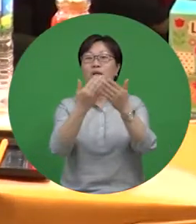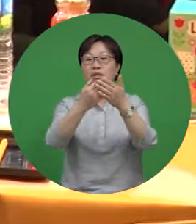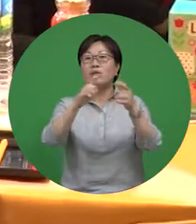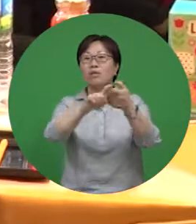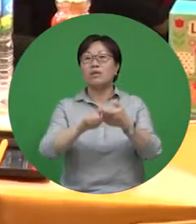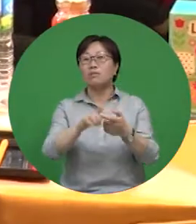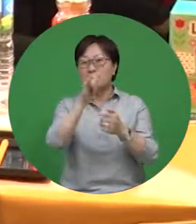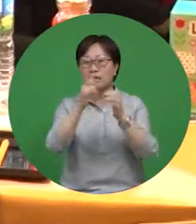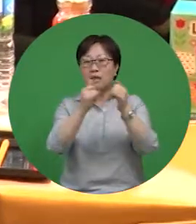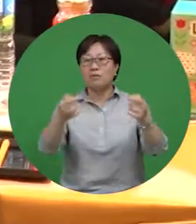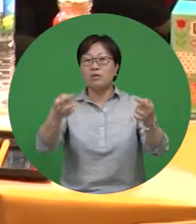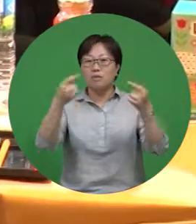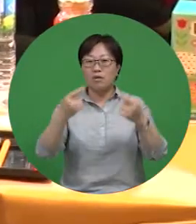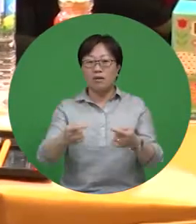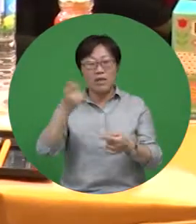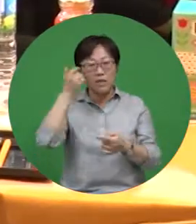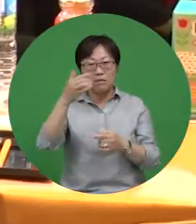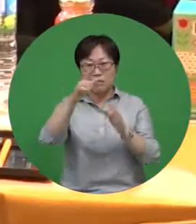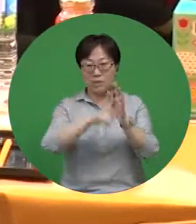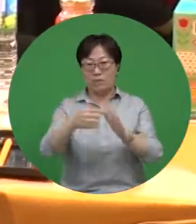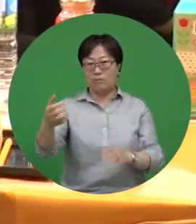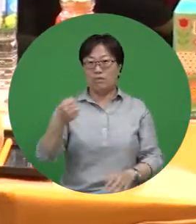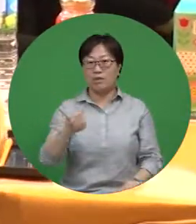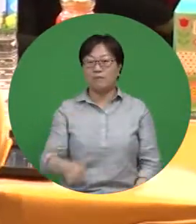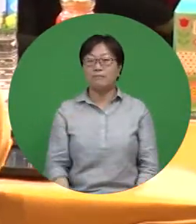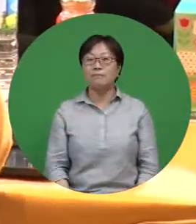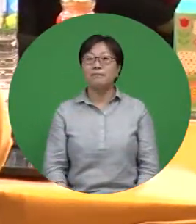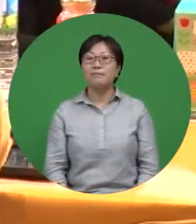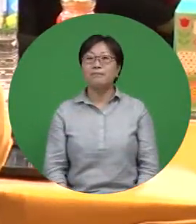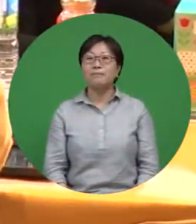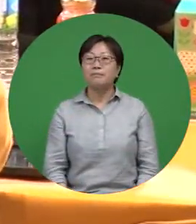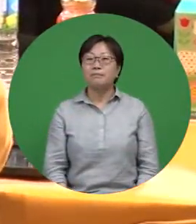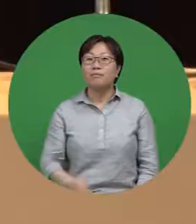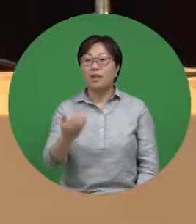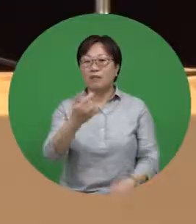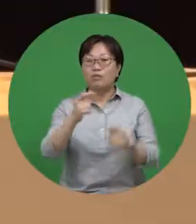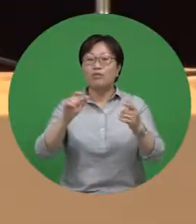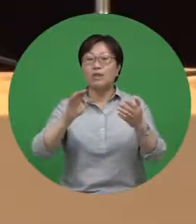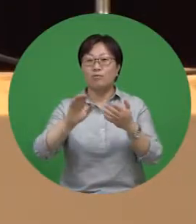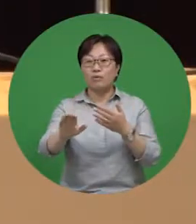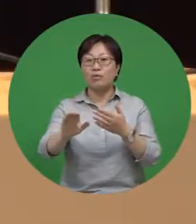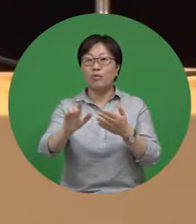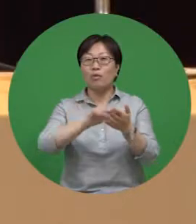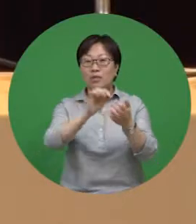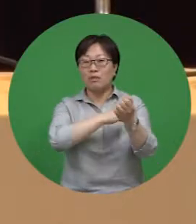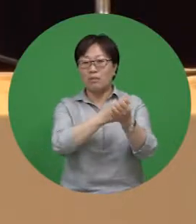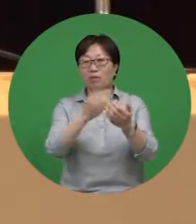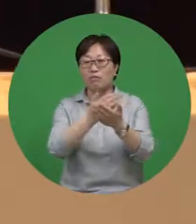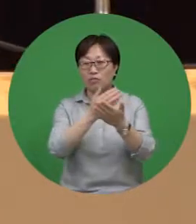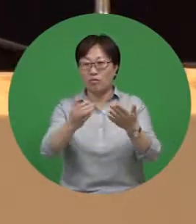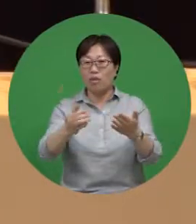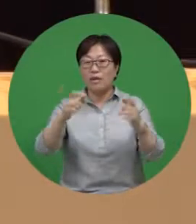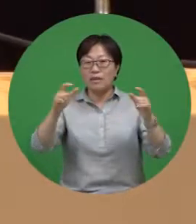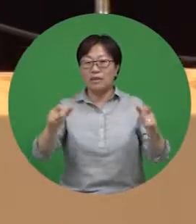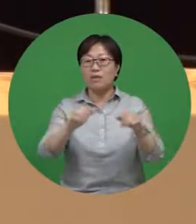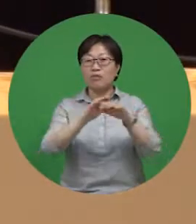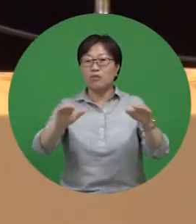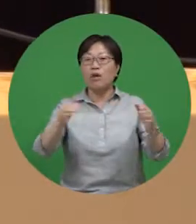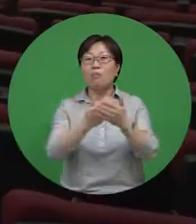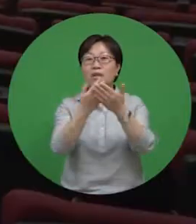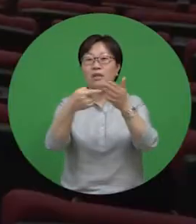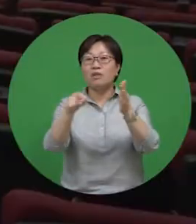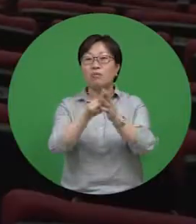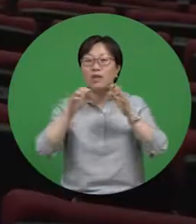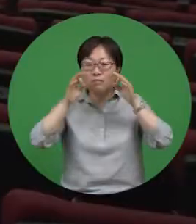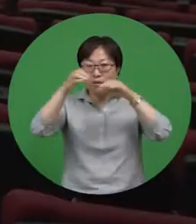발전에 관심 있는 사람들도 참석해 질문하는 시간도 가졌습니다. 구로구는 앞으로도 지방분권 등